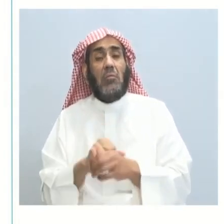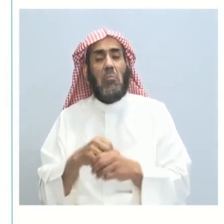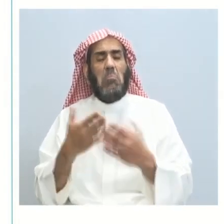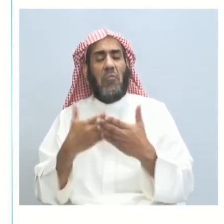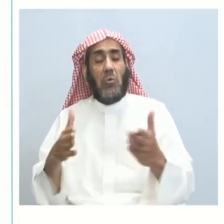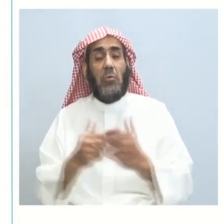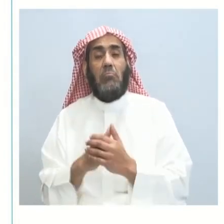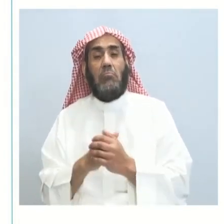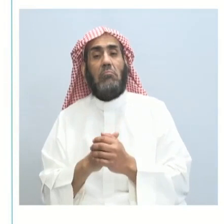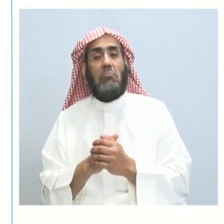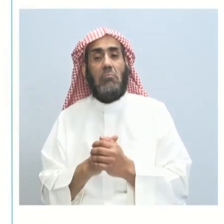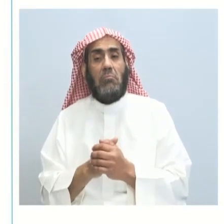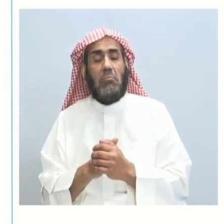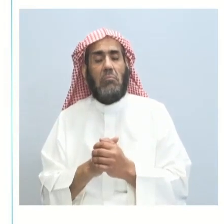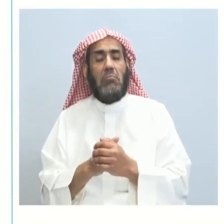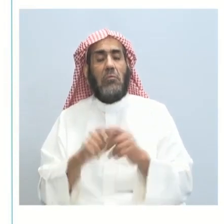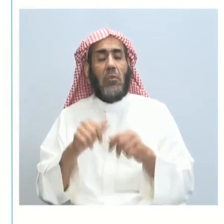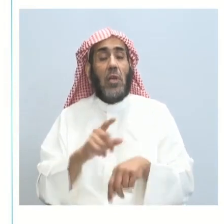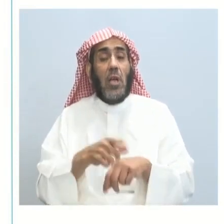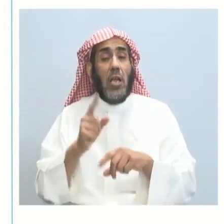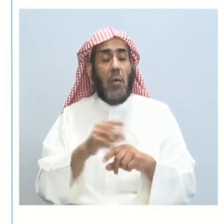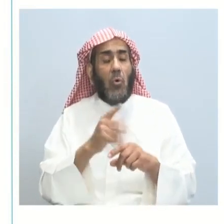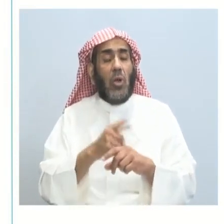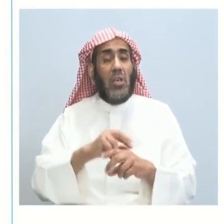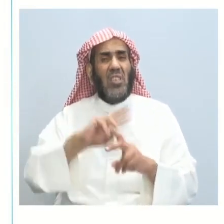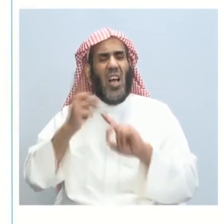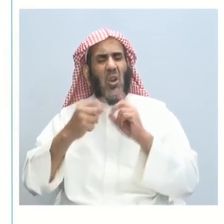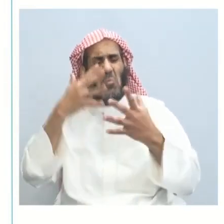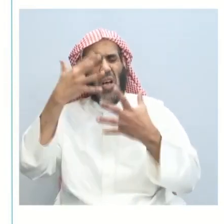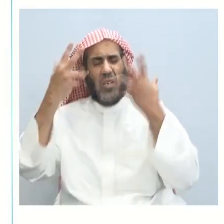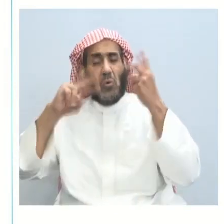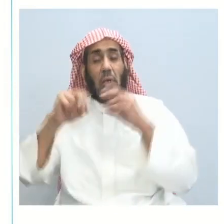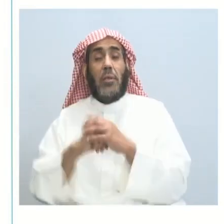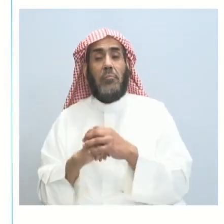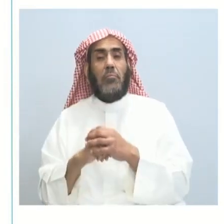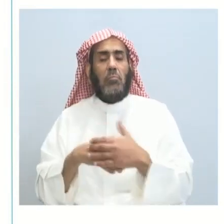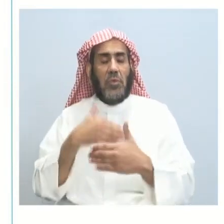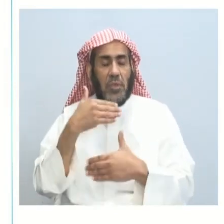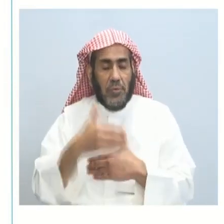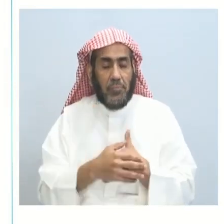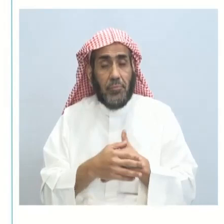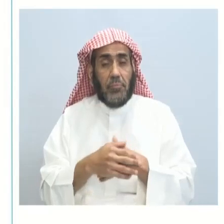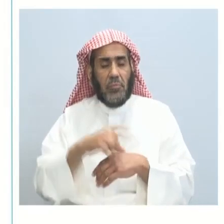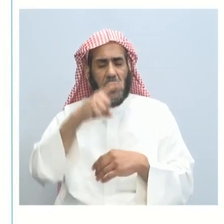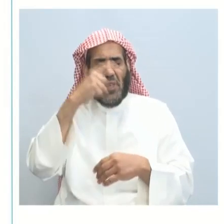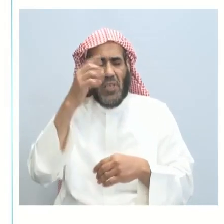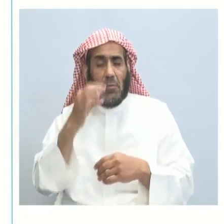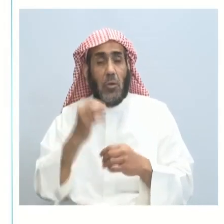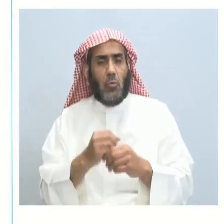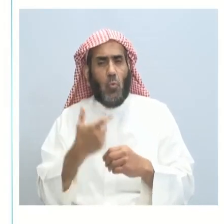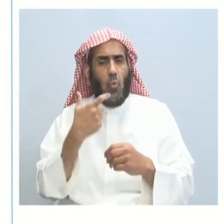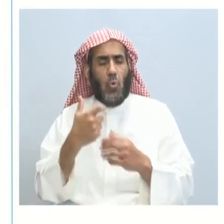مفتوح في ايام يكون هناك تقلبات جويه كثيره وبالتالي اذا يجب ان